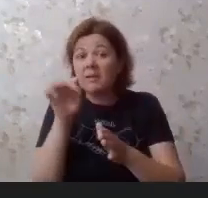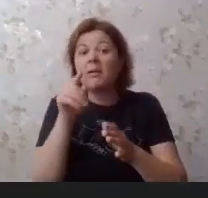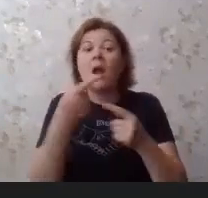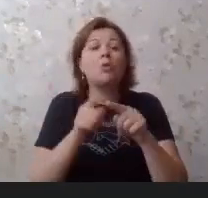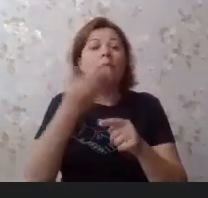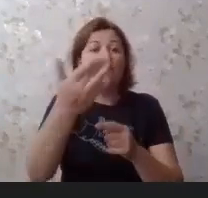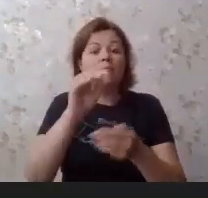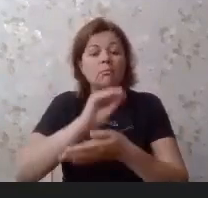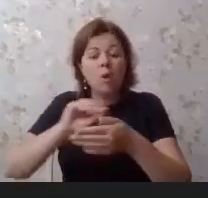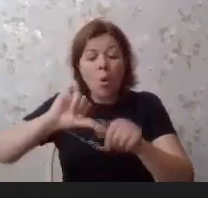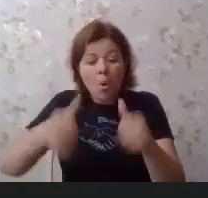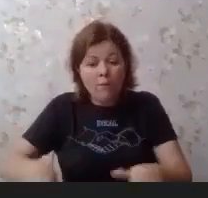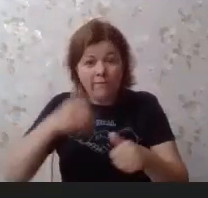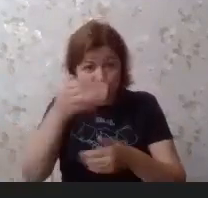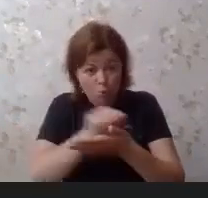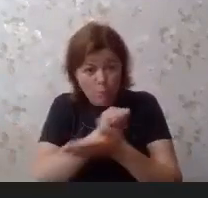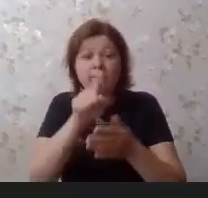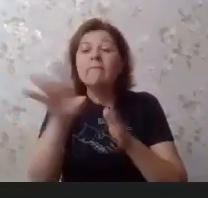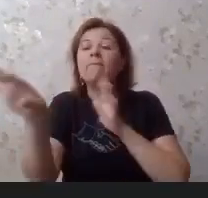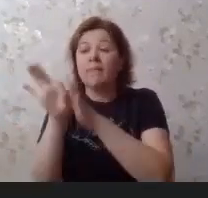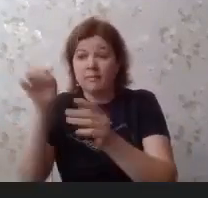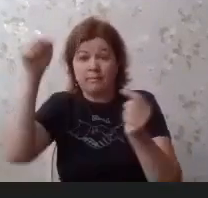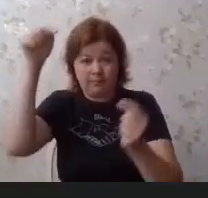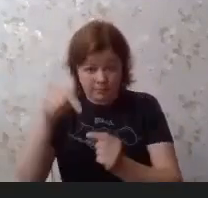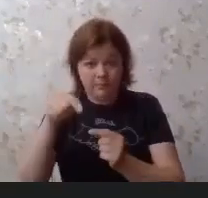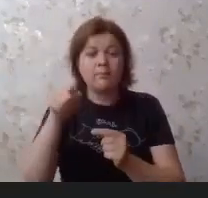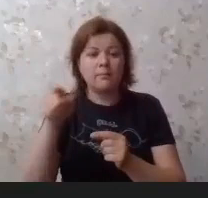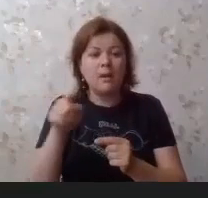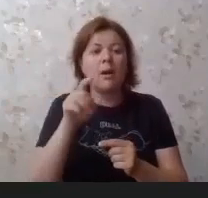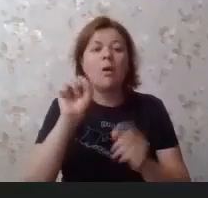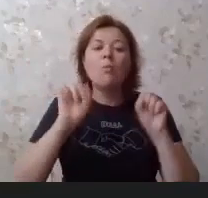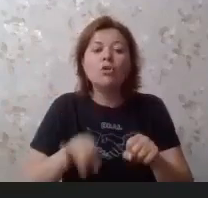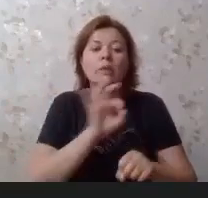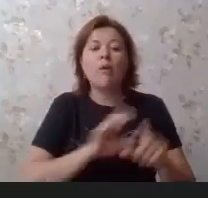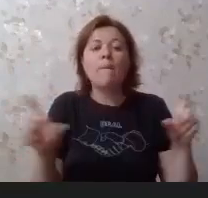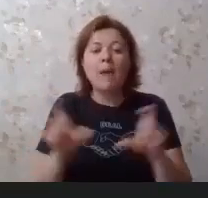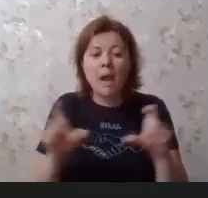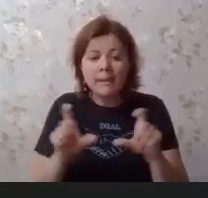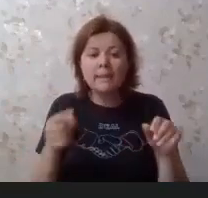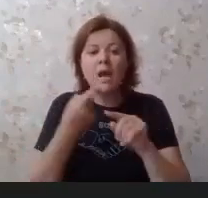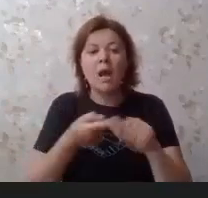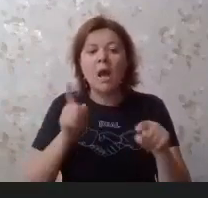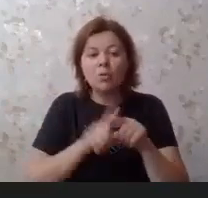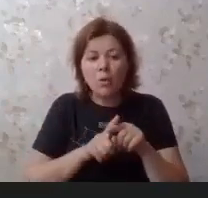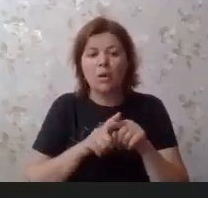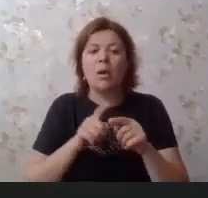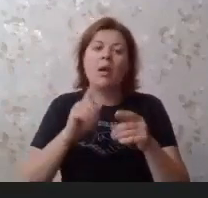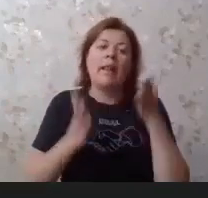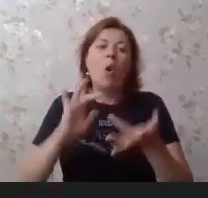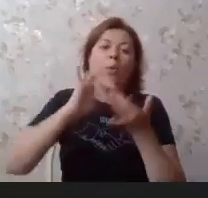допустим, в онлайн-магазине, но только в тех, которые подключены к государственной информационной системе электронных